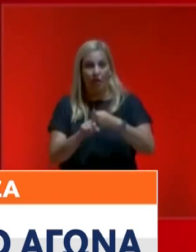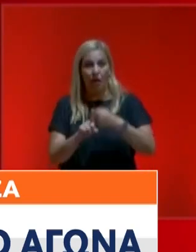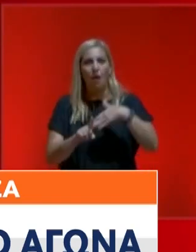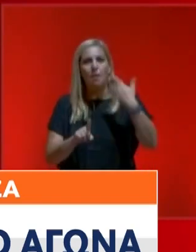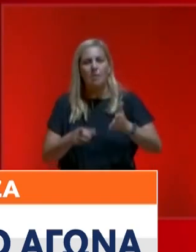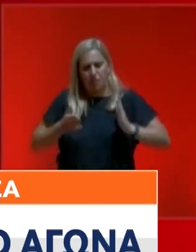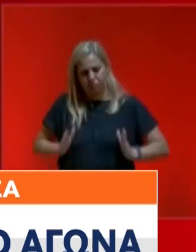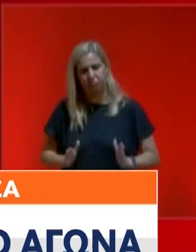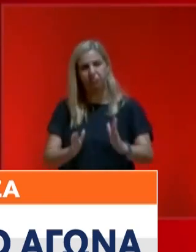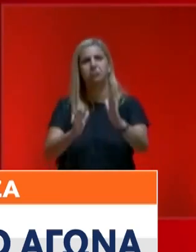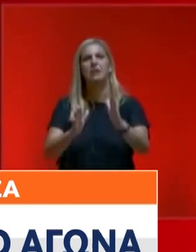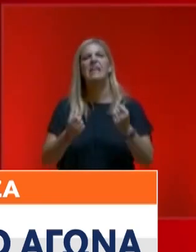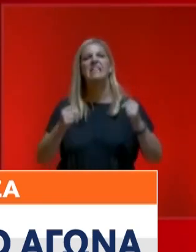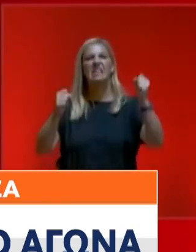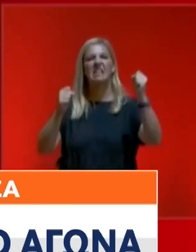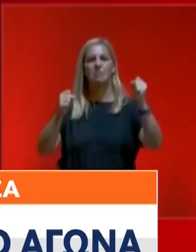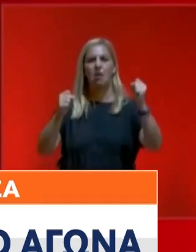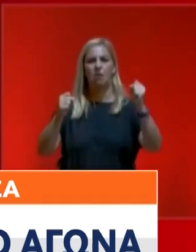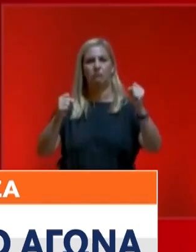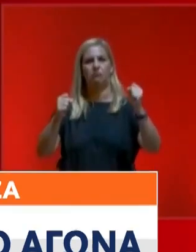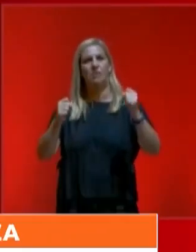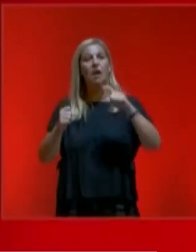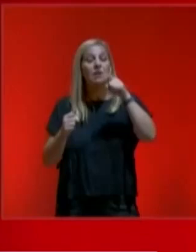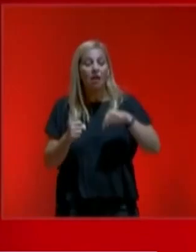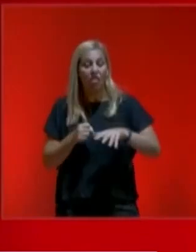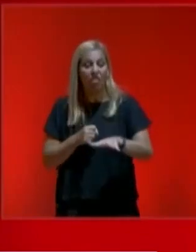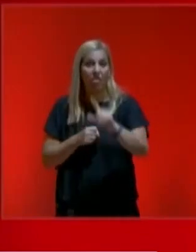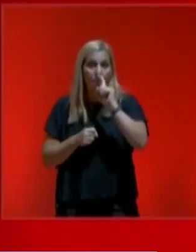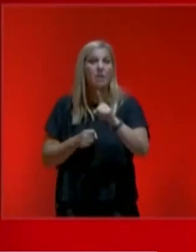δημιουργικό και μια μάχη που θα πρέπει σύντομα να την ξαναδώσουμε, συντρόφισσες και σύντροφοι.